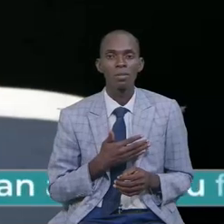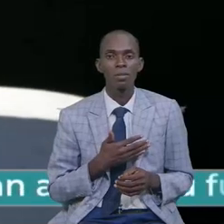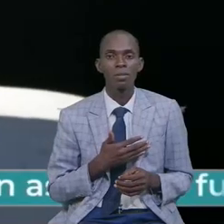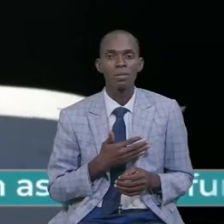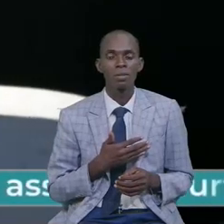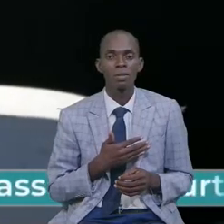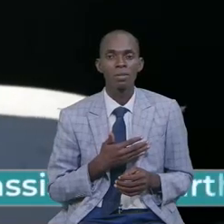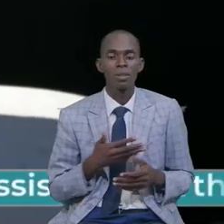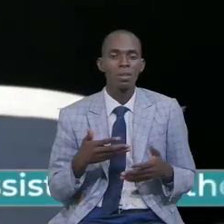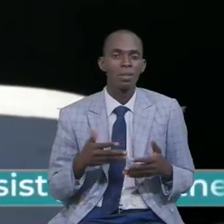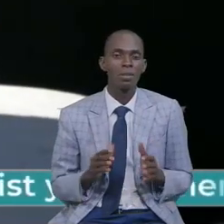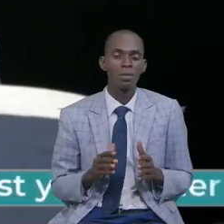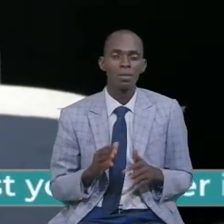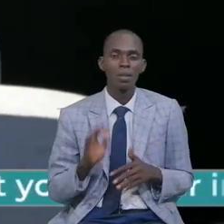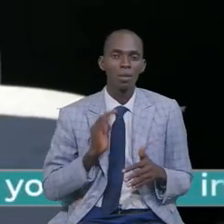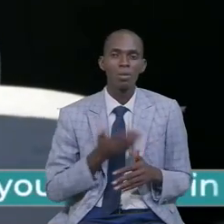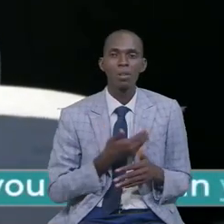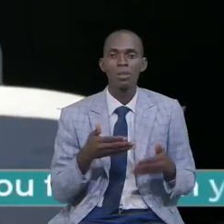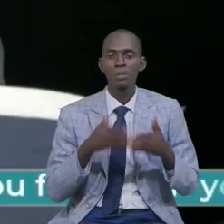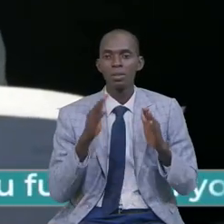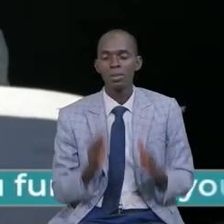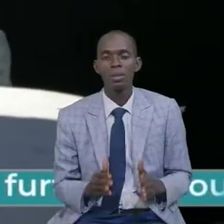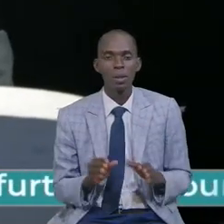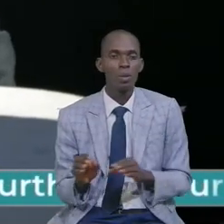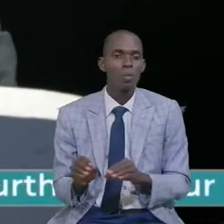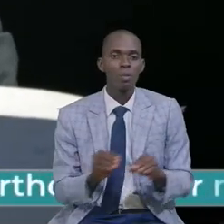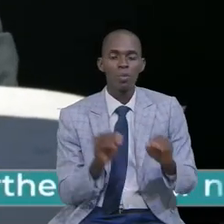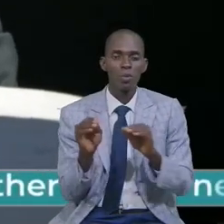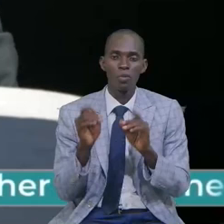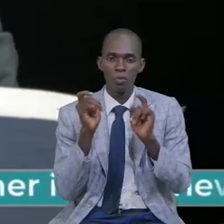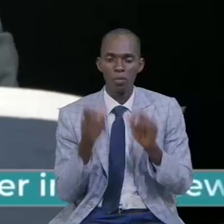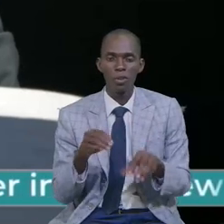Donc, surveillants, conseillers, faisons-le rapidement. Allons vers eux.